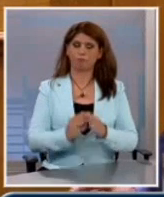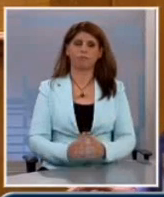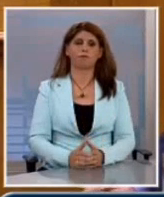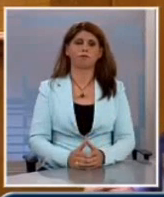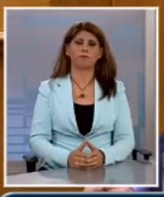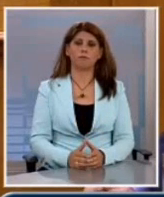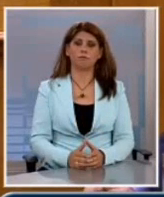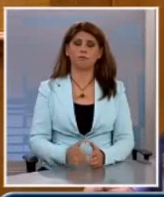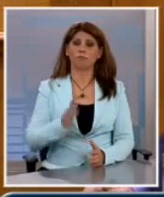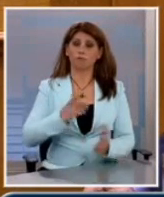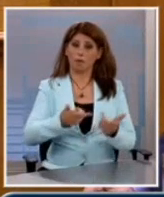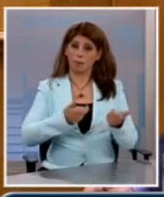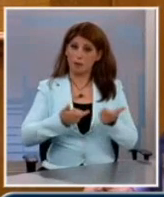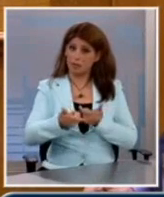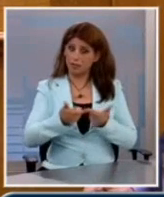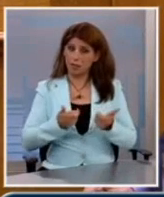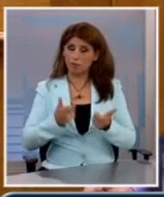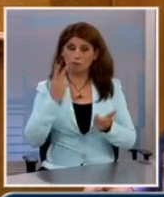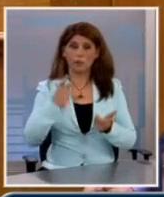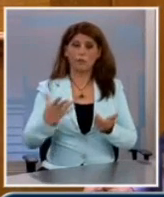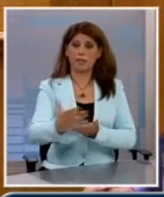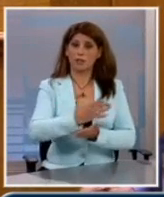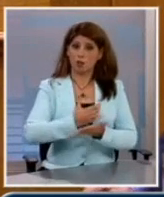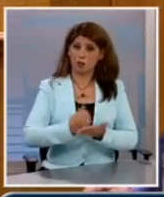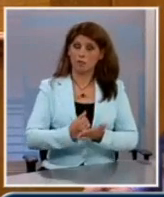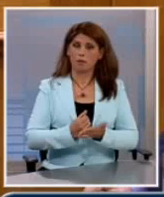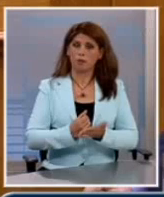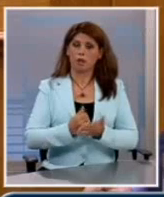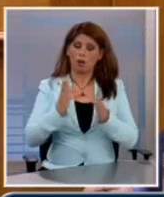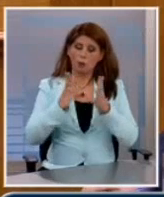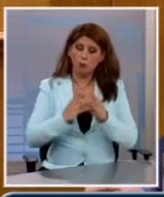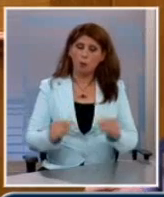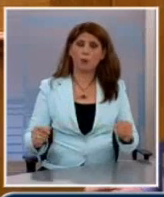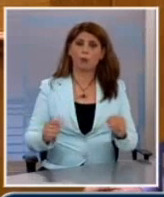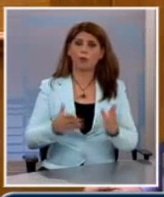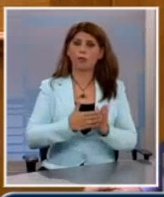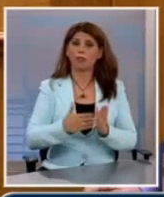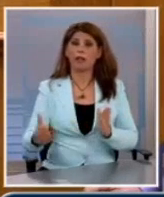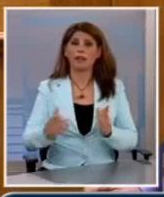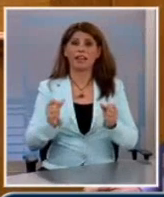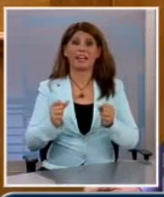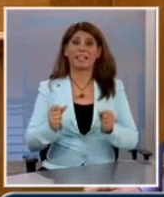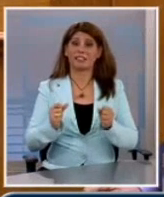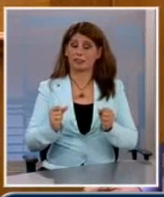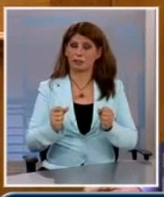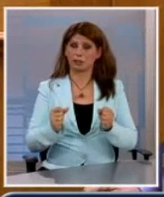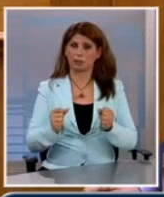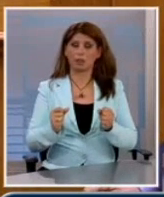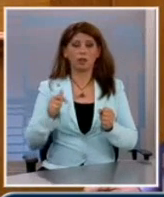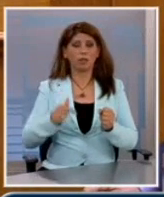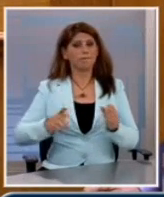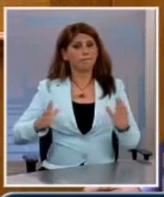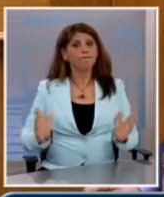Τους δανειολήπτες που είδαν τα εισοδήματά τους να εξανεμίζονται κατά τη διάρκεια της κρίσης. Και τούτο παρά